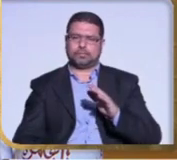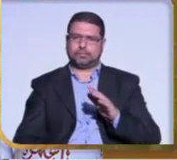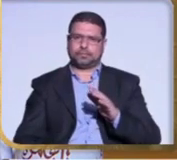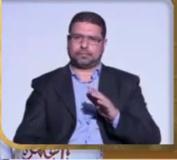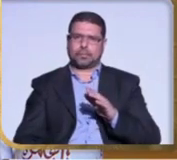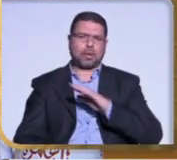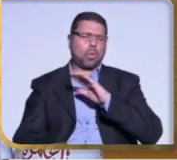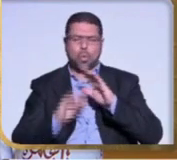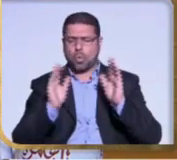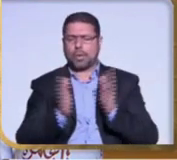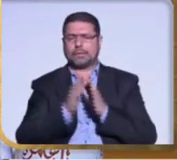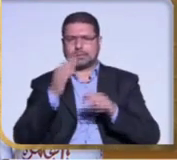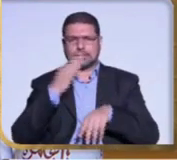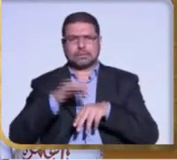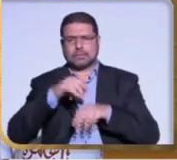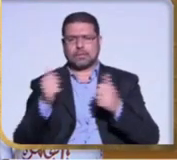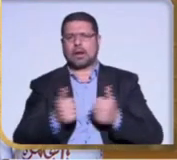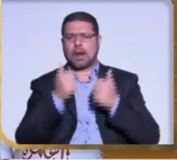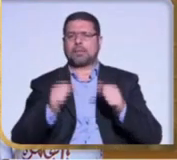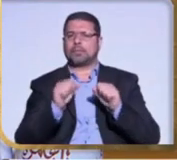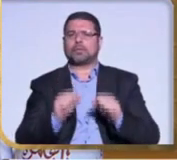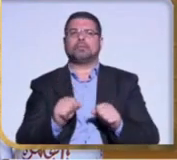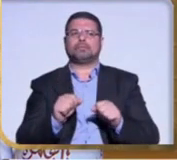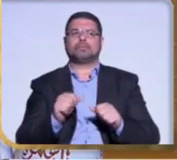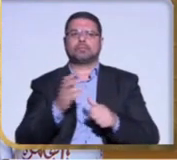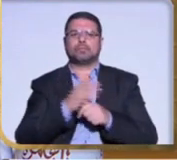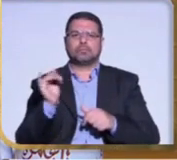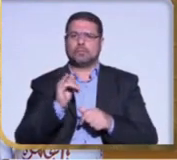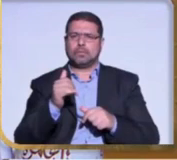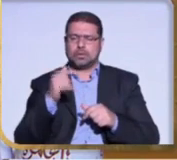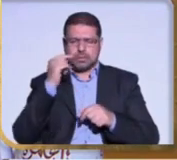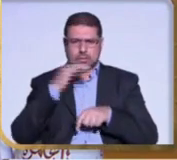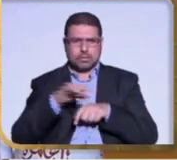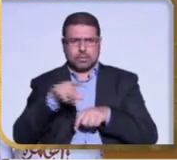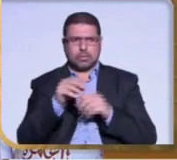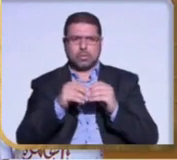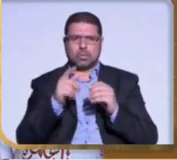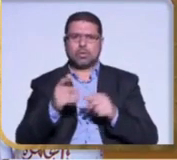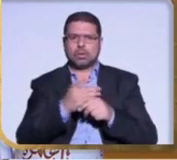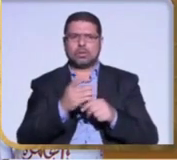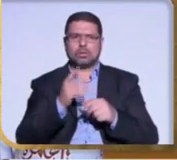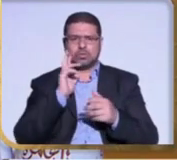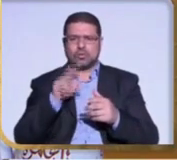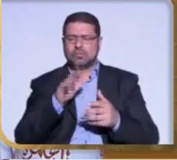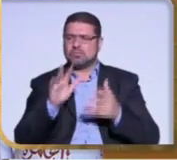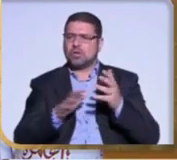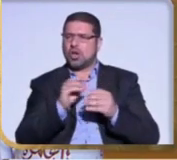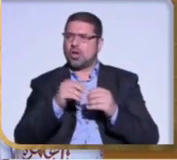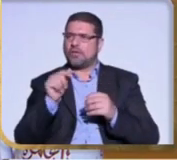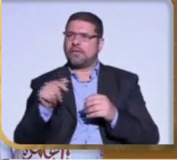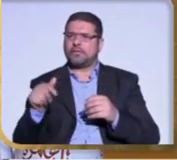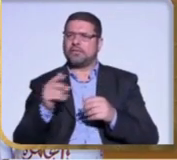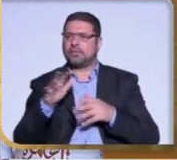كل ما يصادفه الإنسان في الحياة. وأشد ما يصادفه الإنسان القلاقل اللي ممكن تكون في